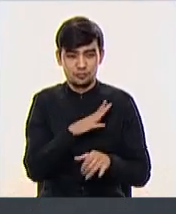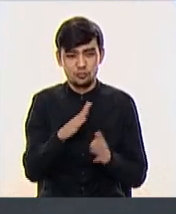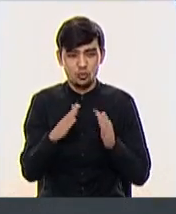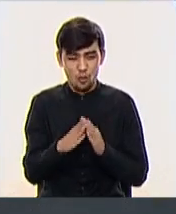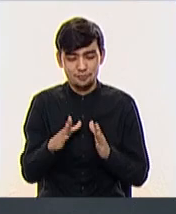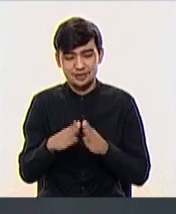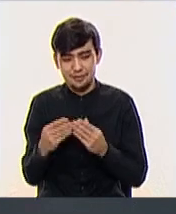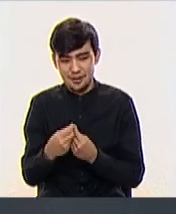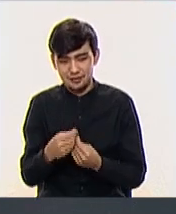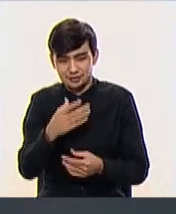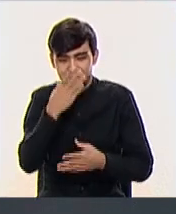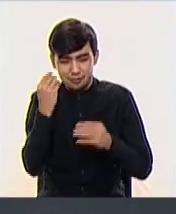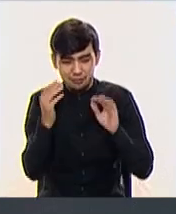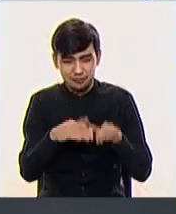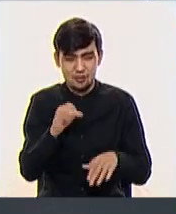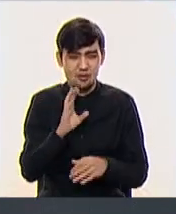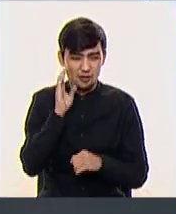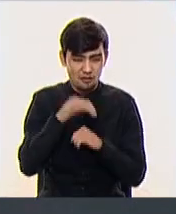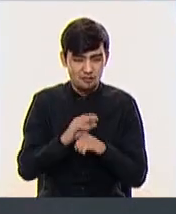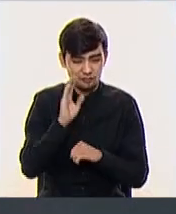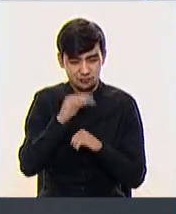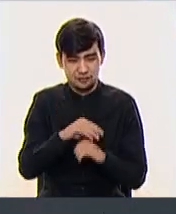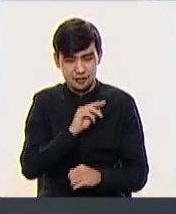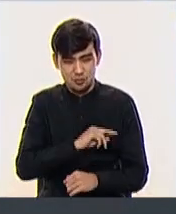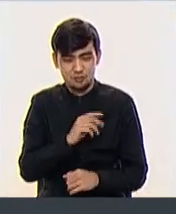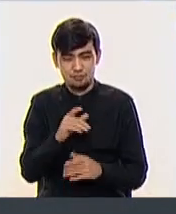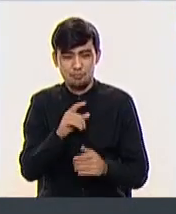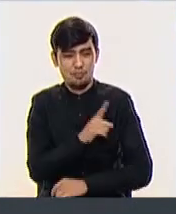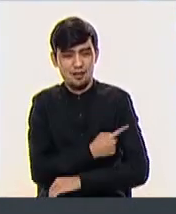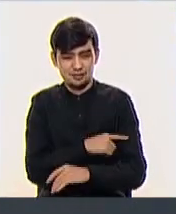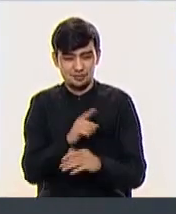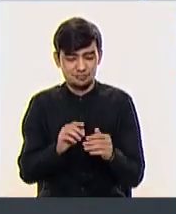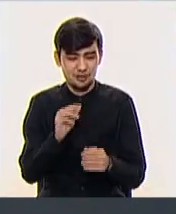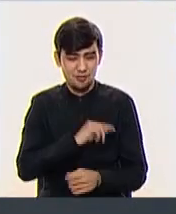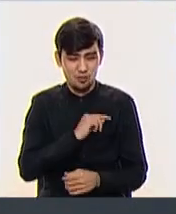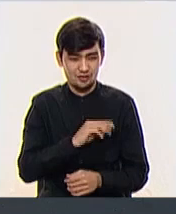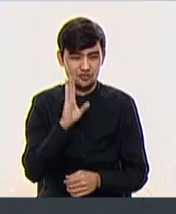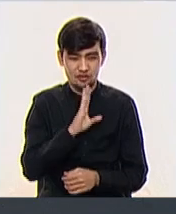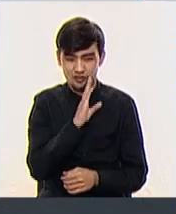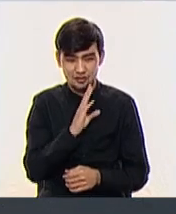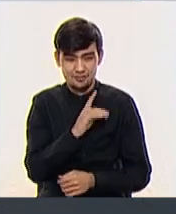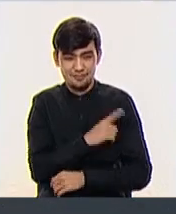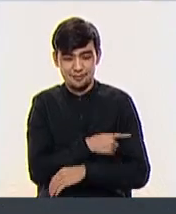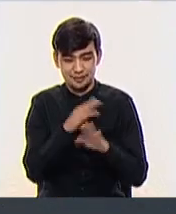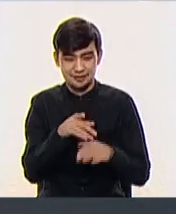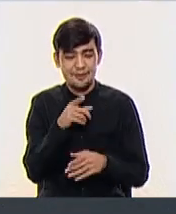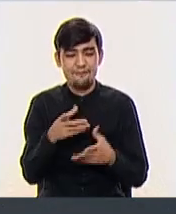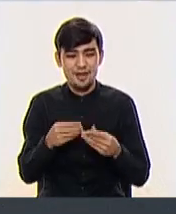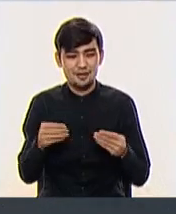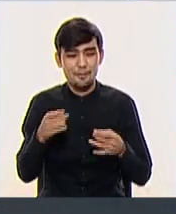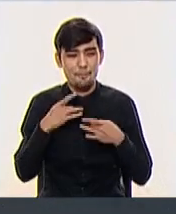үйлер мен отбасыларын ұмытып, күндіз-түні уақыттарын ауруханада өткізген дәрігер қыз-келіншектер осы көктем